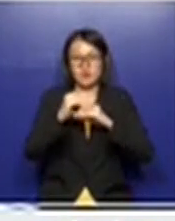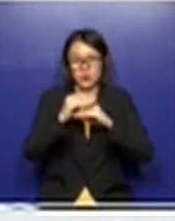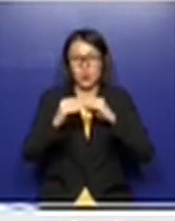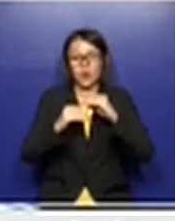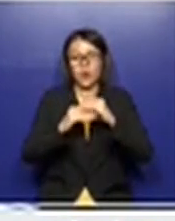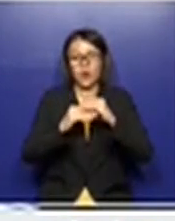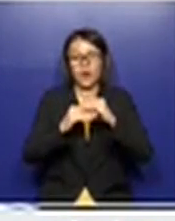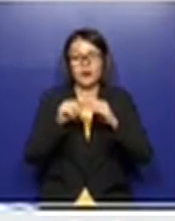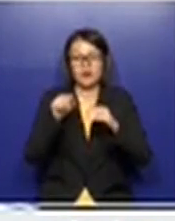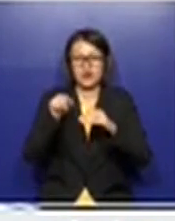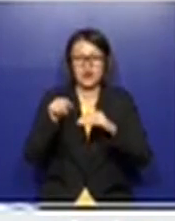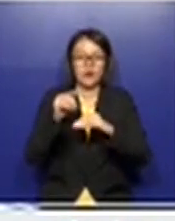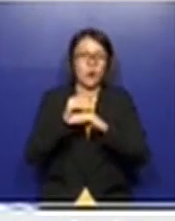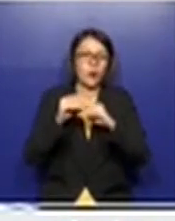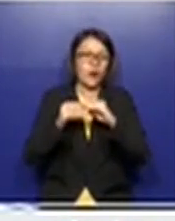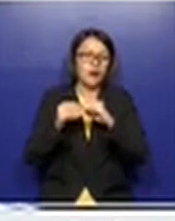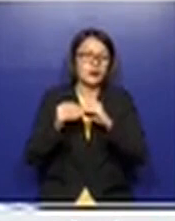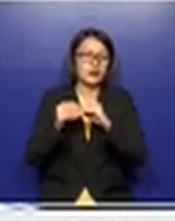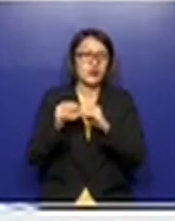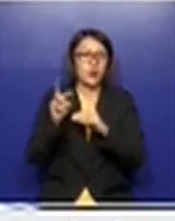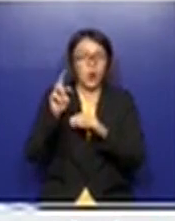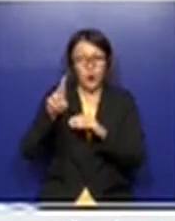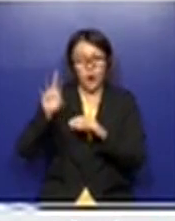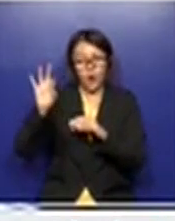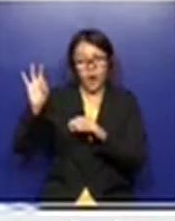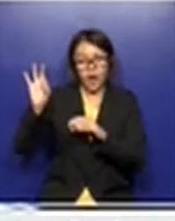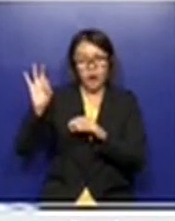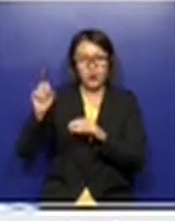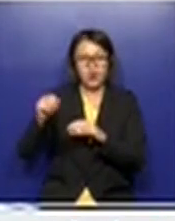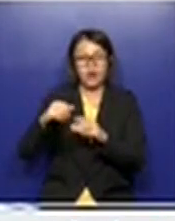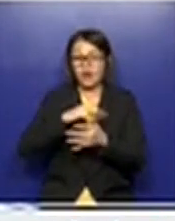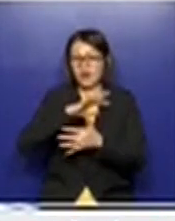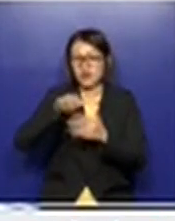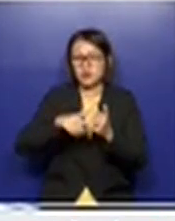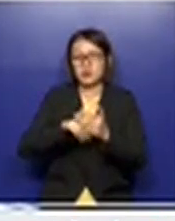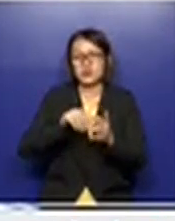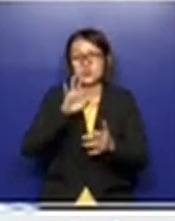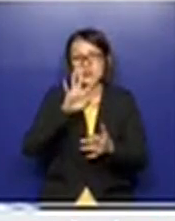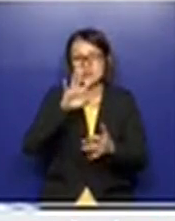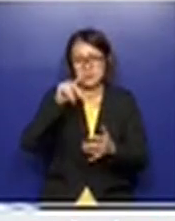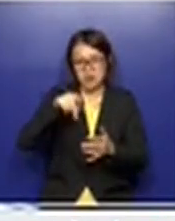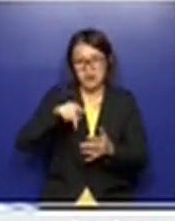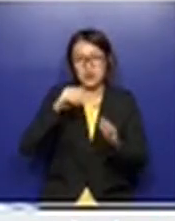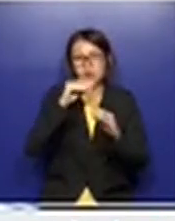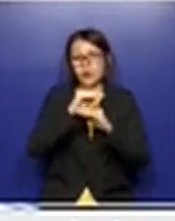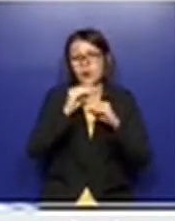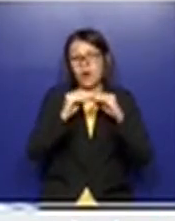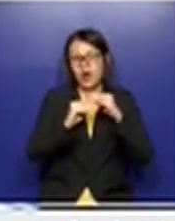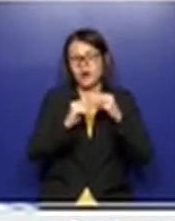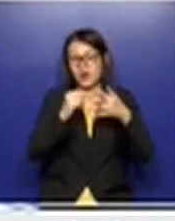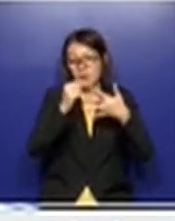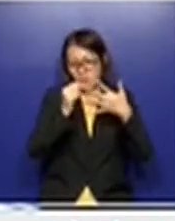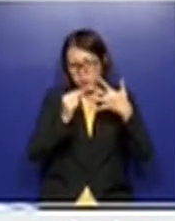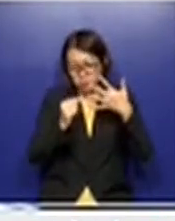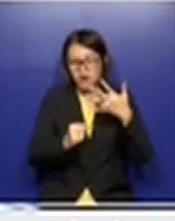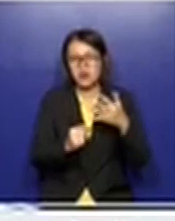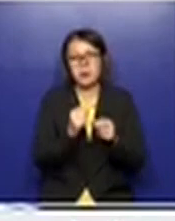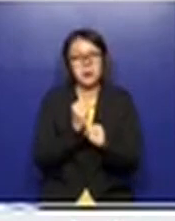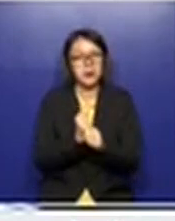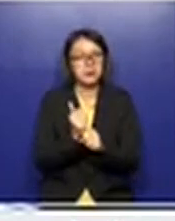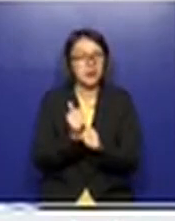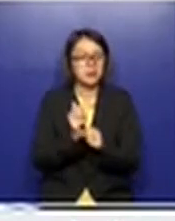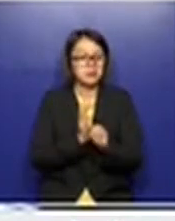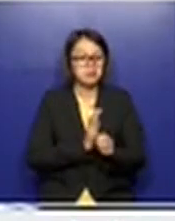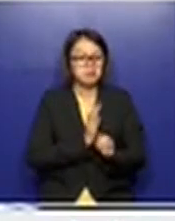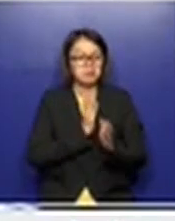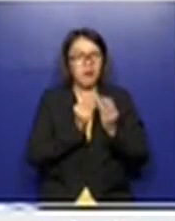ารัชกาลที่9ซึ่งพระองค์มีโครงการพระราชดำริทั้งหมดมี 4,000 โครงการผมคิดว่าถ้าทำได้จะเป็นการเทิดทูน